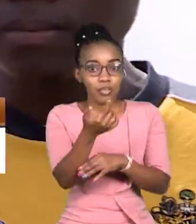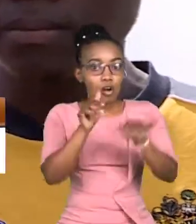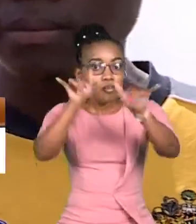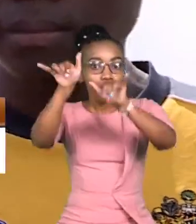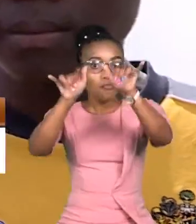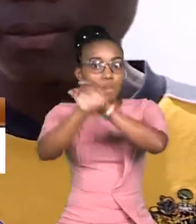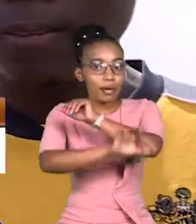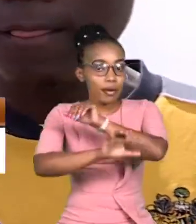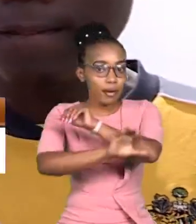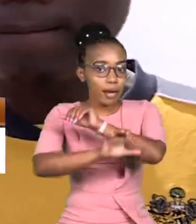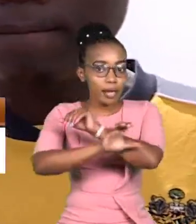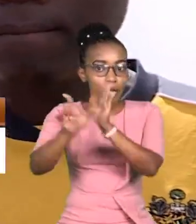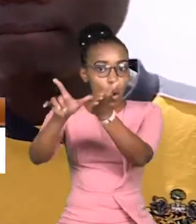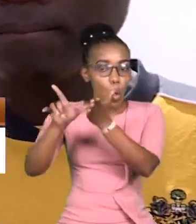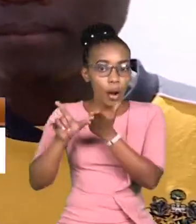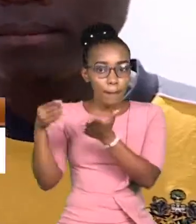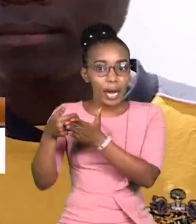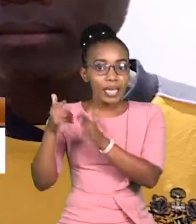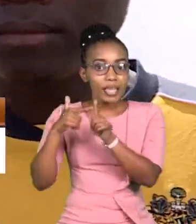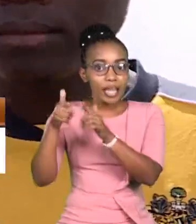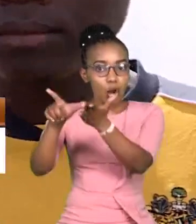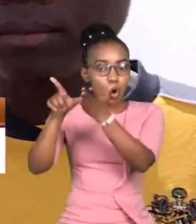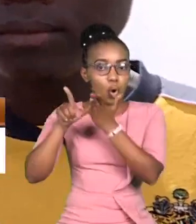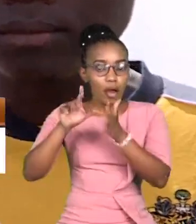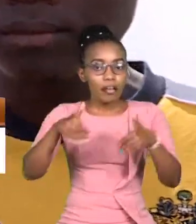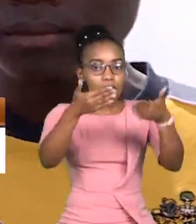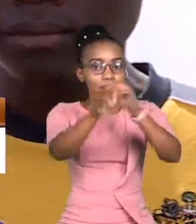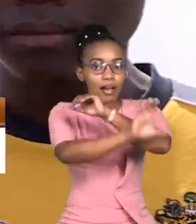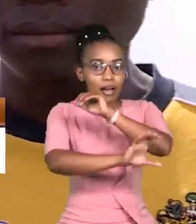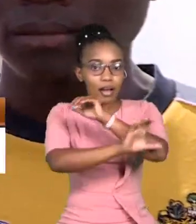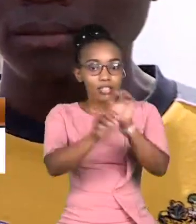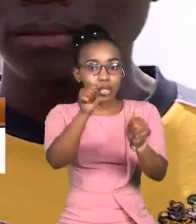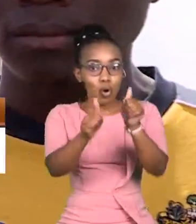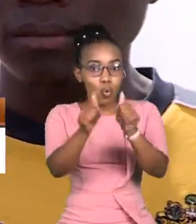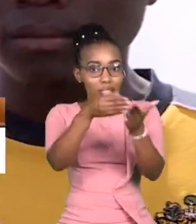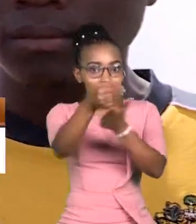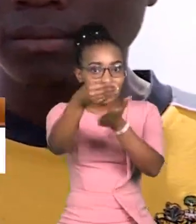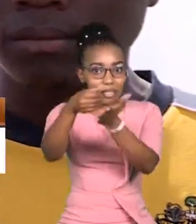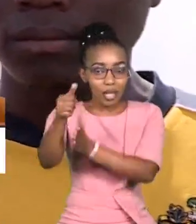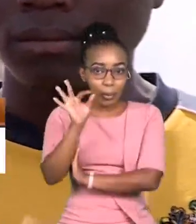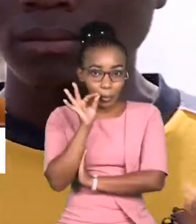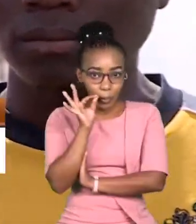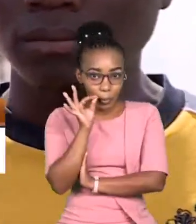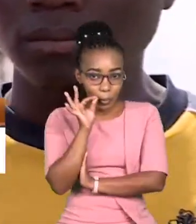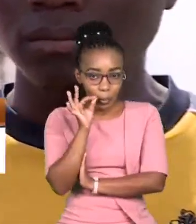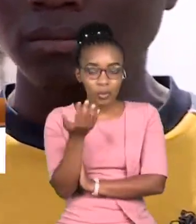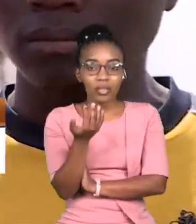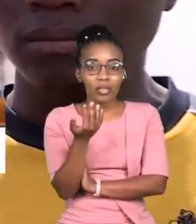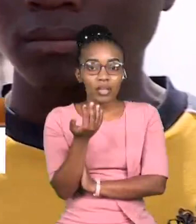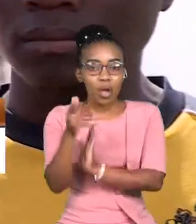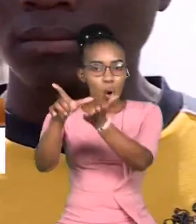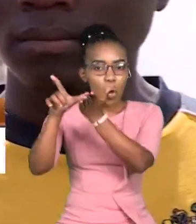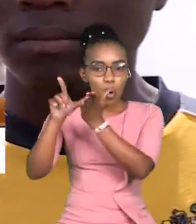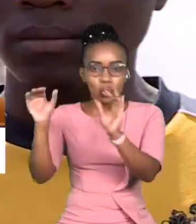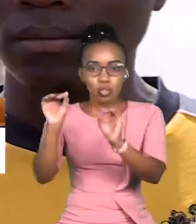tu kukopa hizo do. Hizo loan wanapeanga na zile country zina uanga zinapanda bangi, unacheki. Sasa gava kuliko wewe inaenda kukopa madoo na huko,